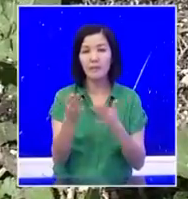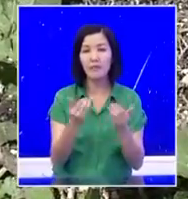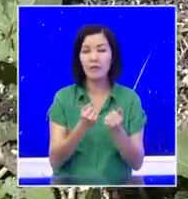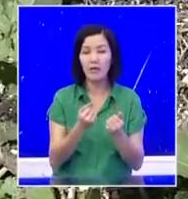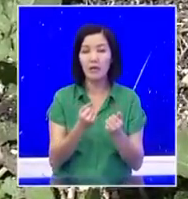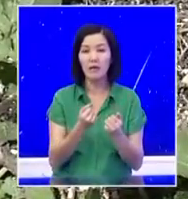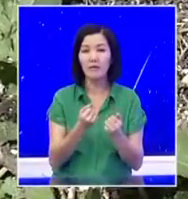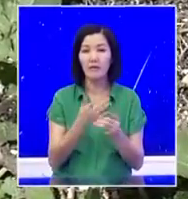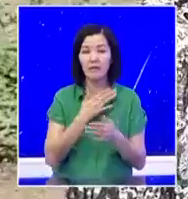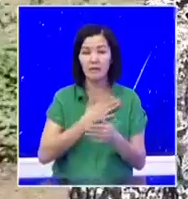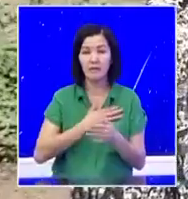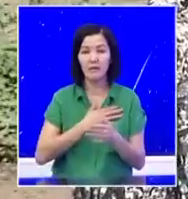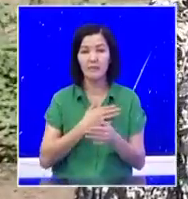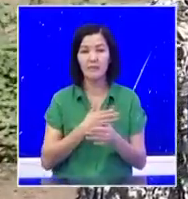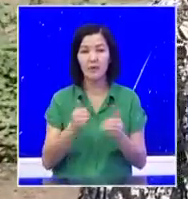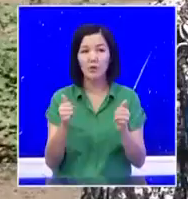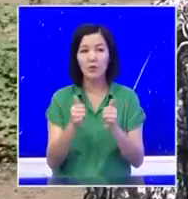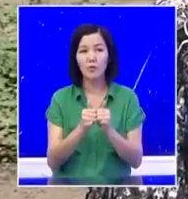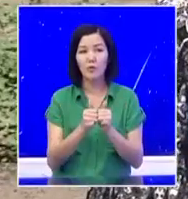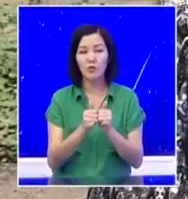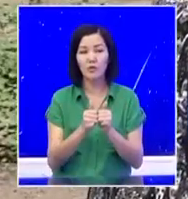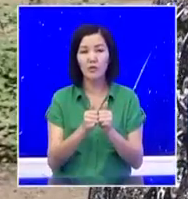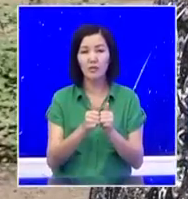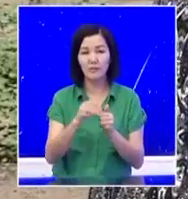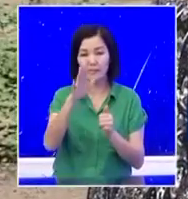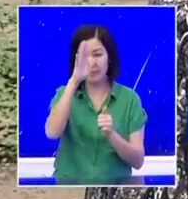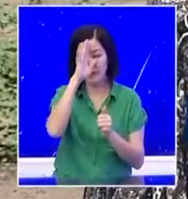да дән риза. Көрші балам арнай